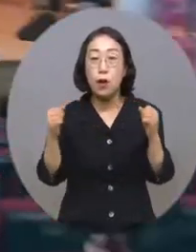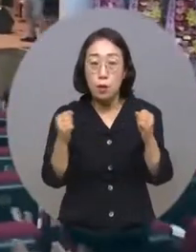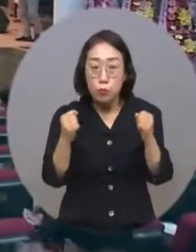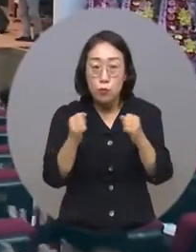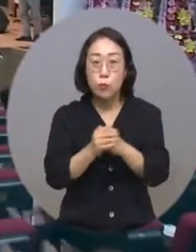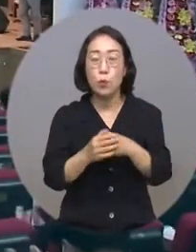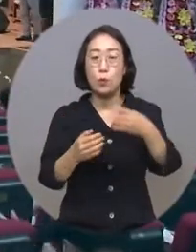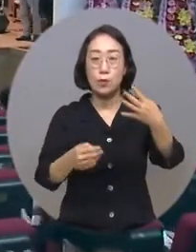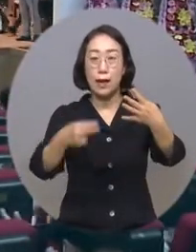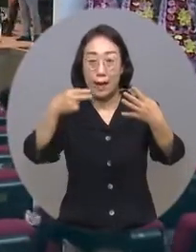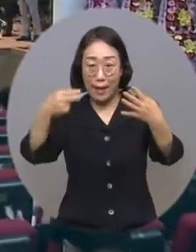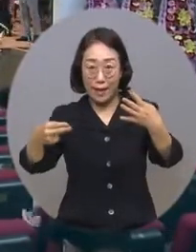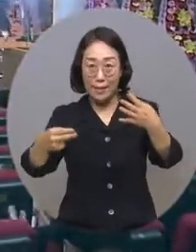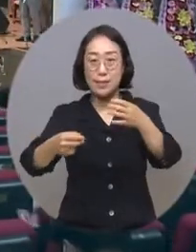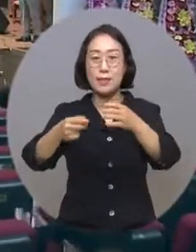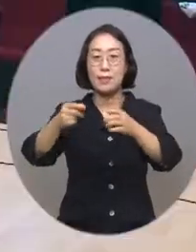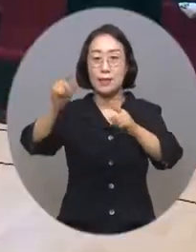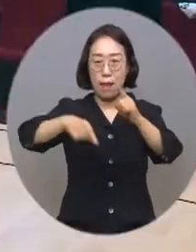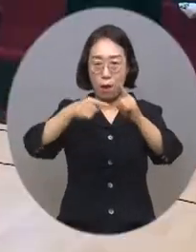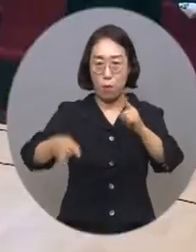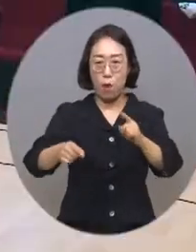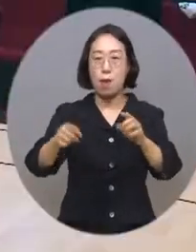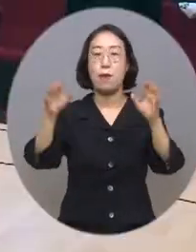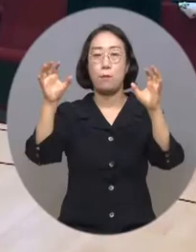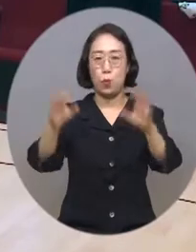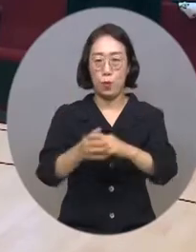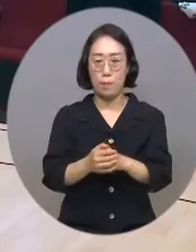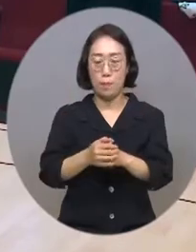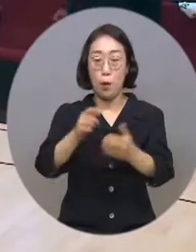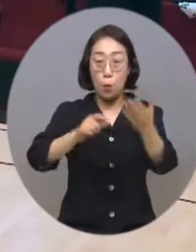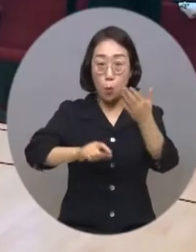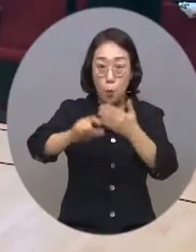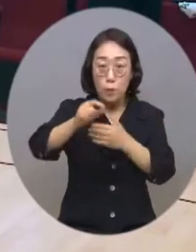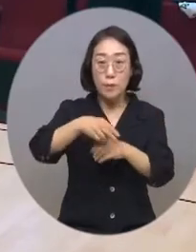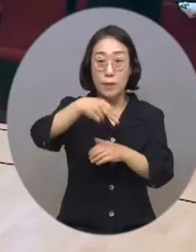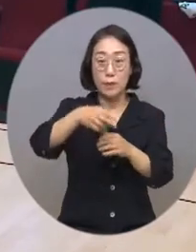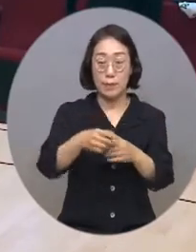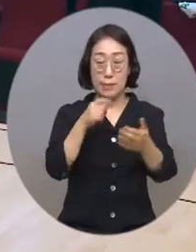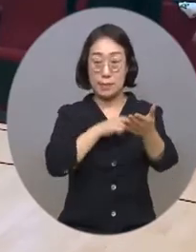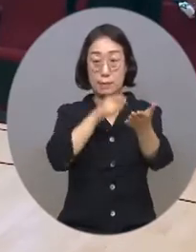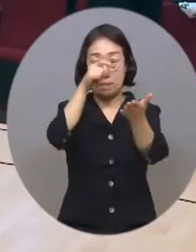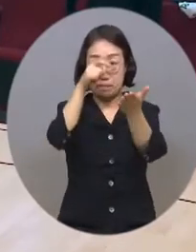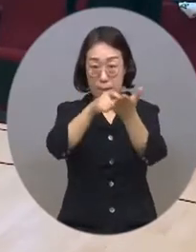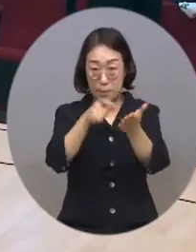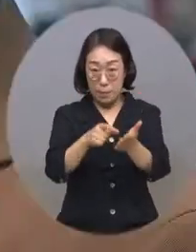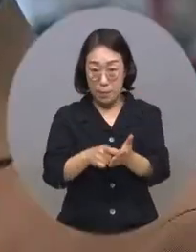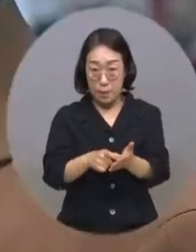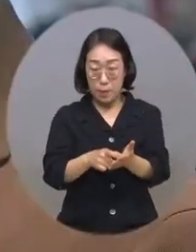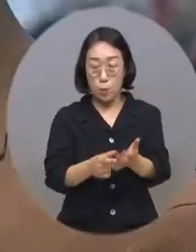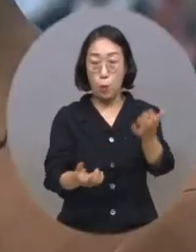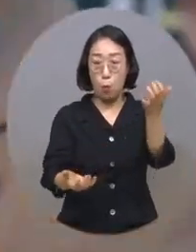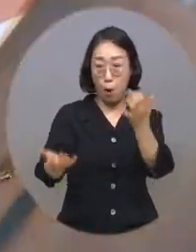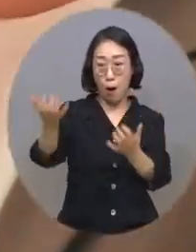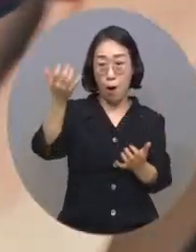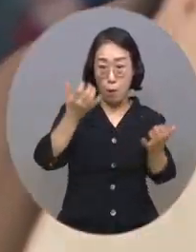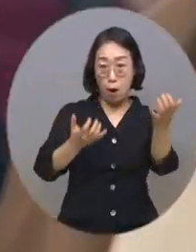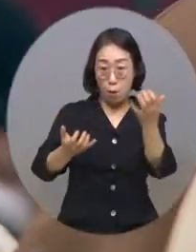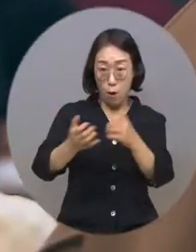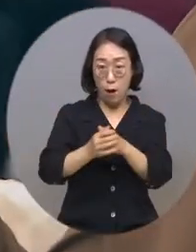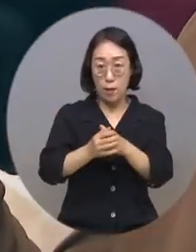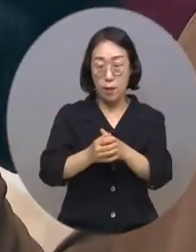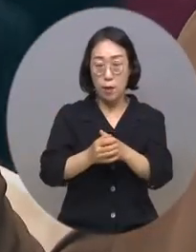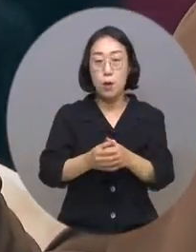대회를 개최했습니다 행사의 오전에는 시군 둥 및 입장을 시작으로 리허설 및 체험부스